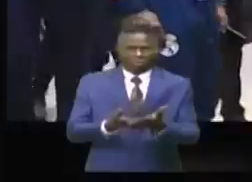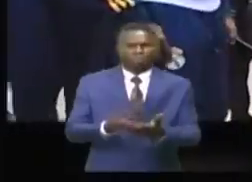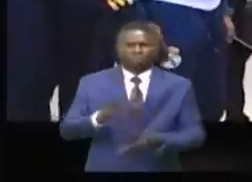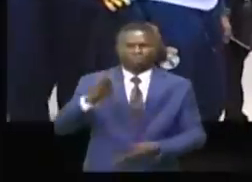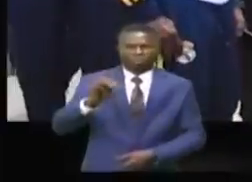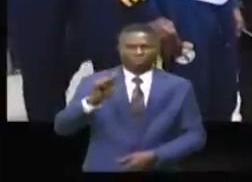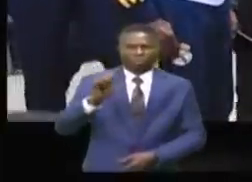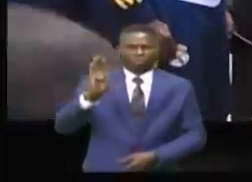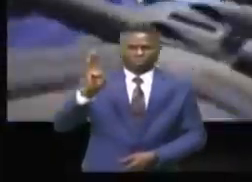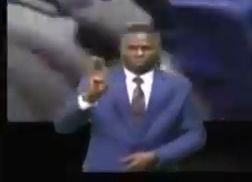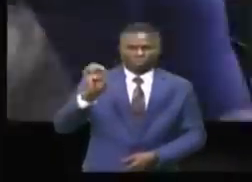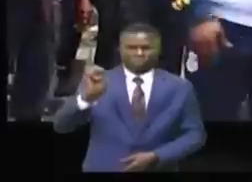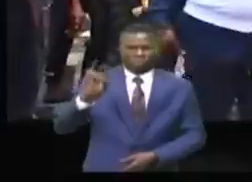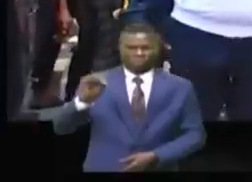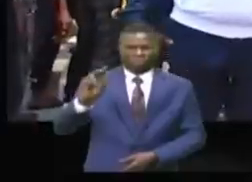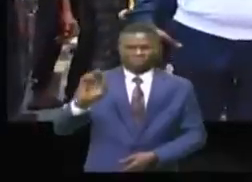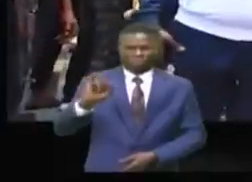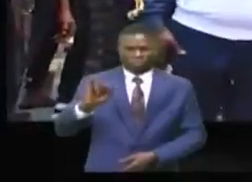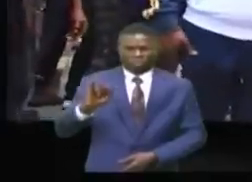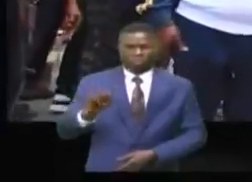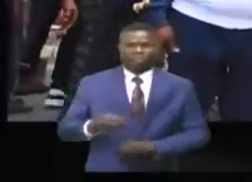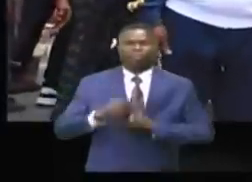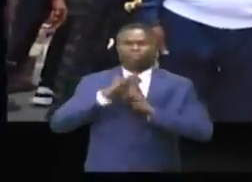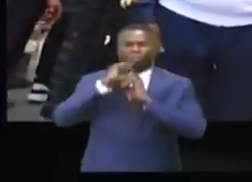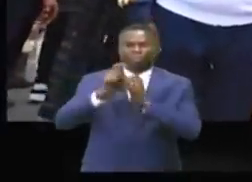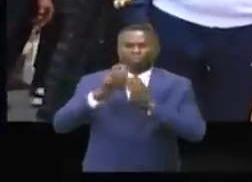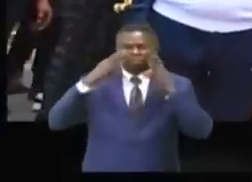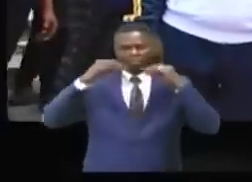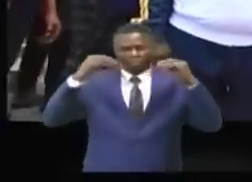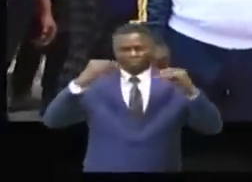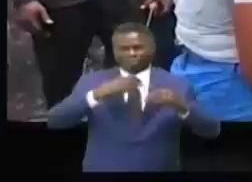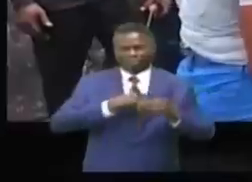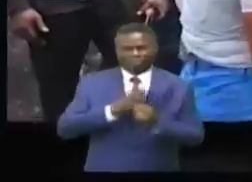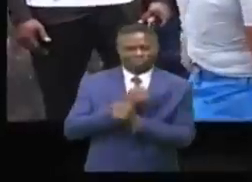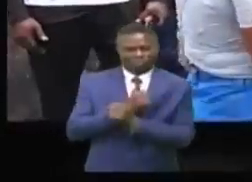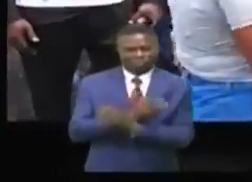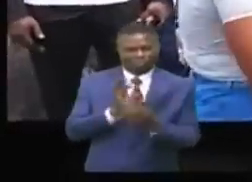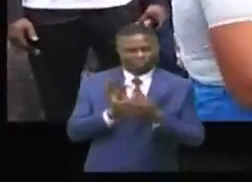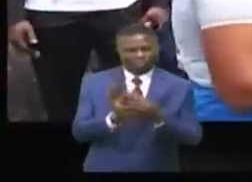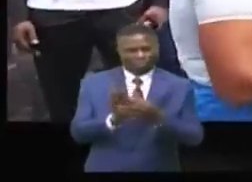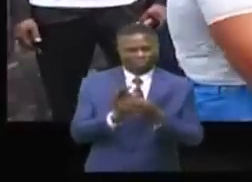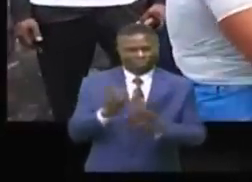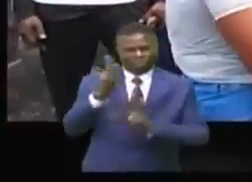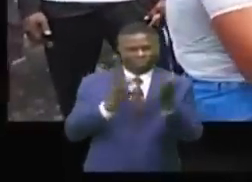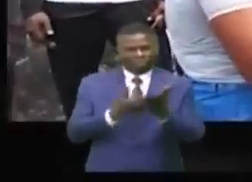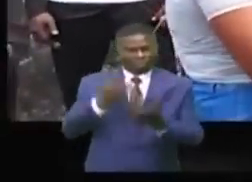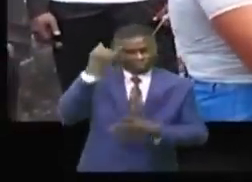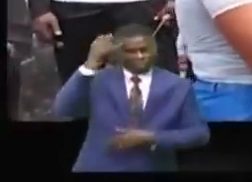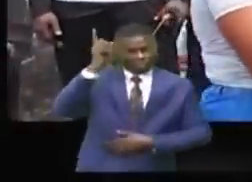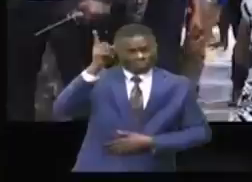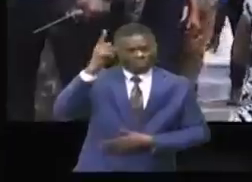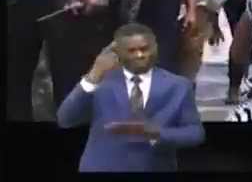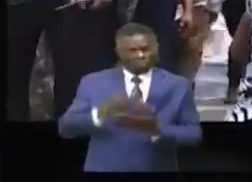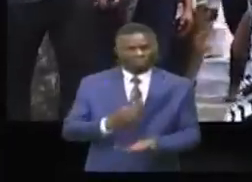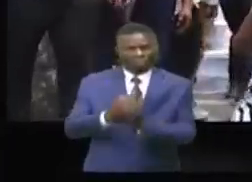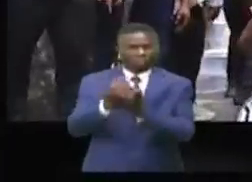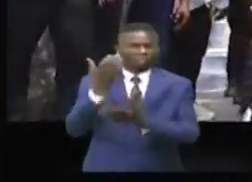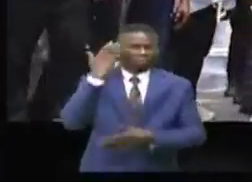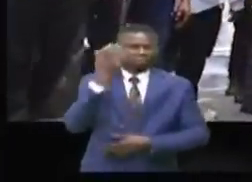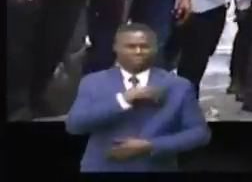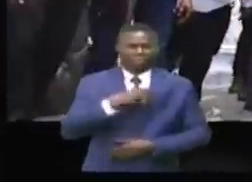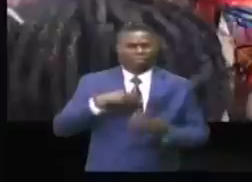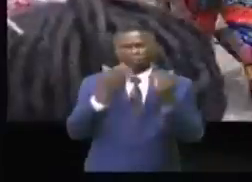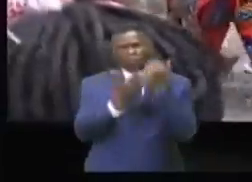Mabengi a offert ce don avec large sourire et le cœur très attaché à sa base. Le but est d'épauler des parents